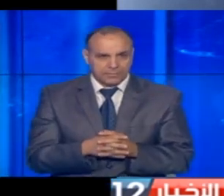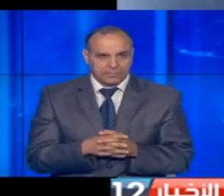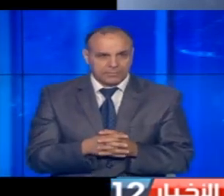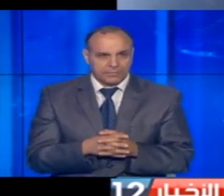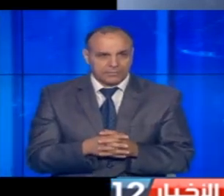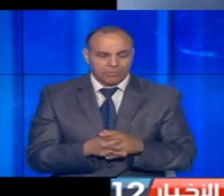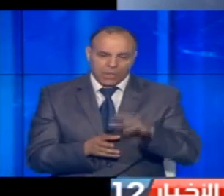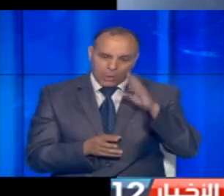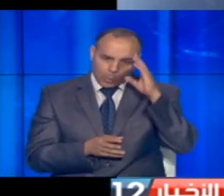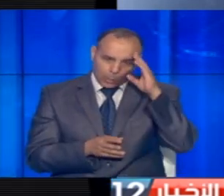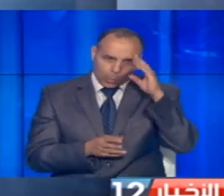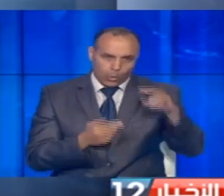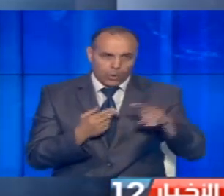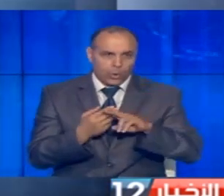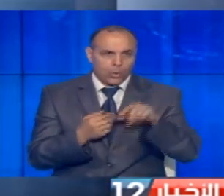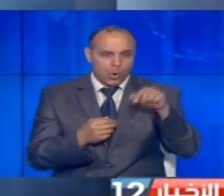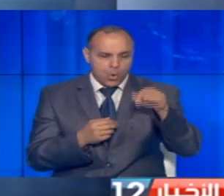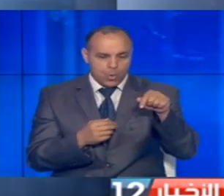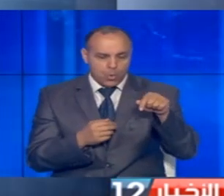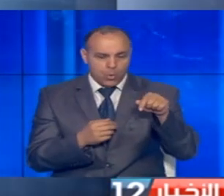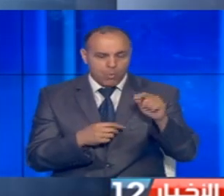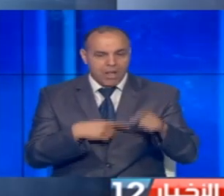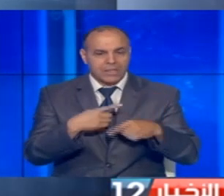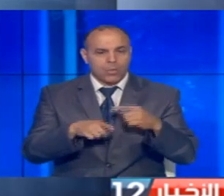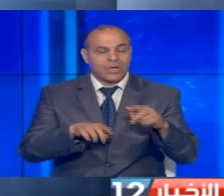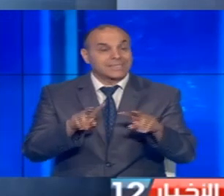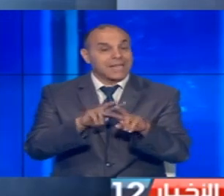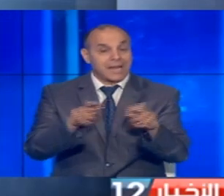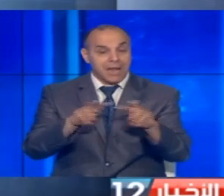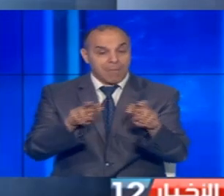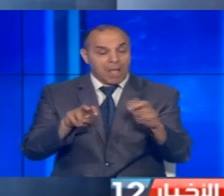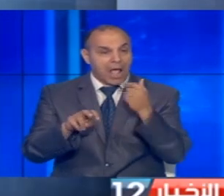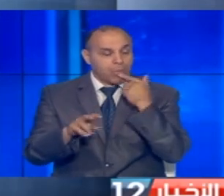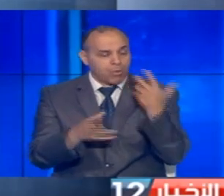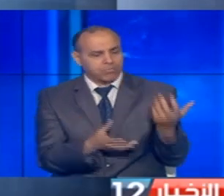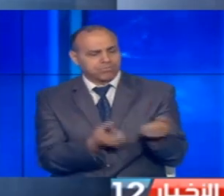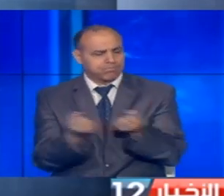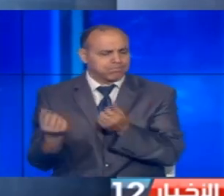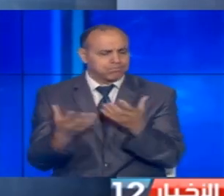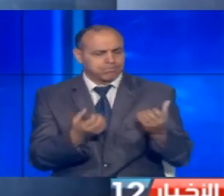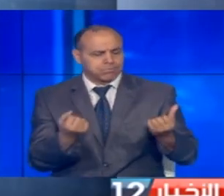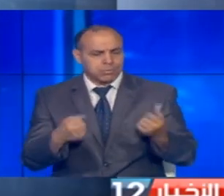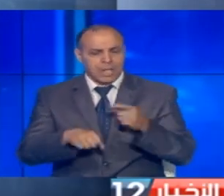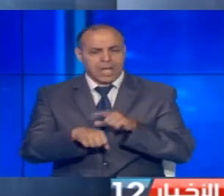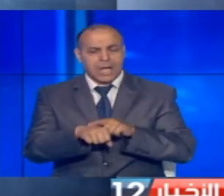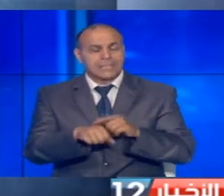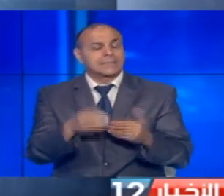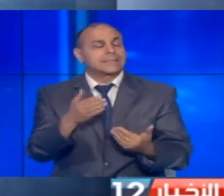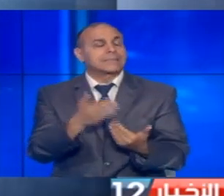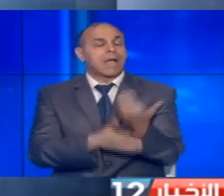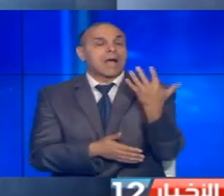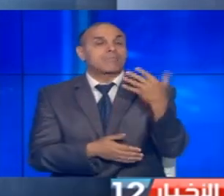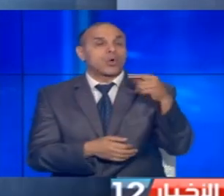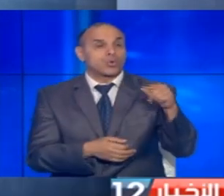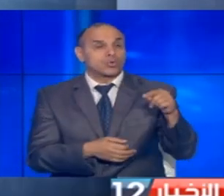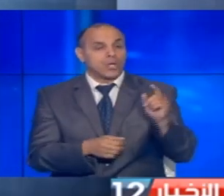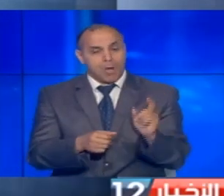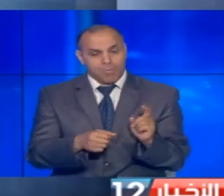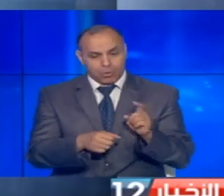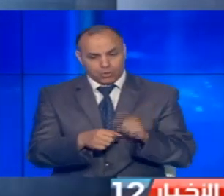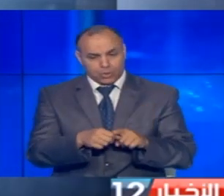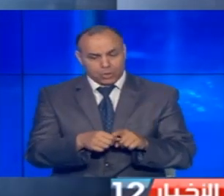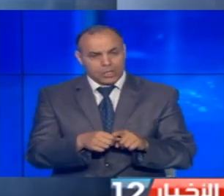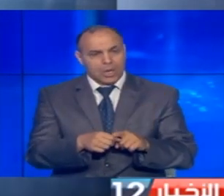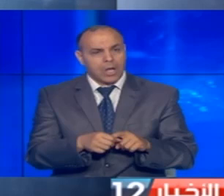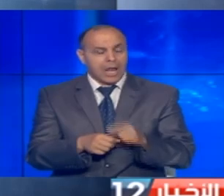مرحبا. بالنسبة لليوم تواصلت عمليات البحث والإنقاذ بداية من 5:30 متاع الصباح بمشاركة